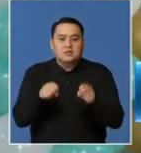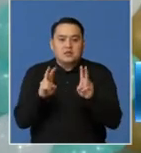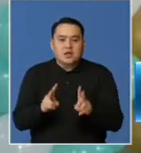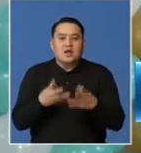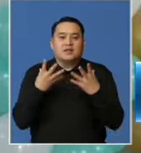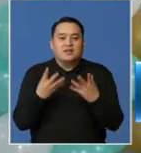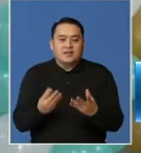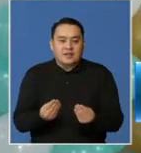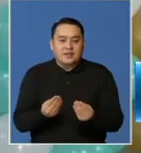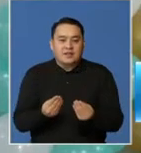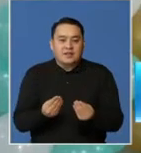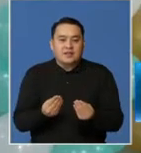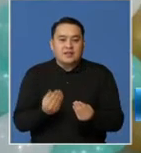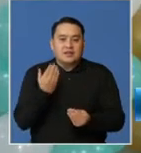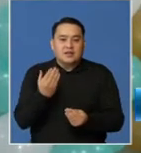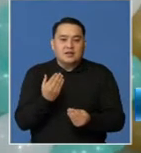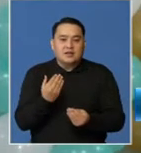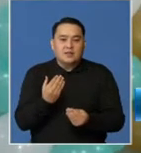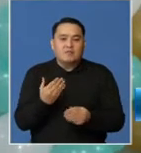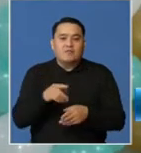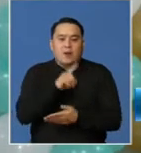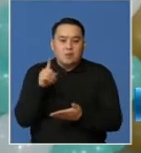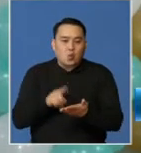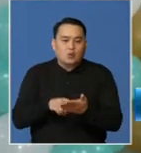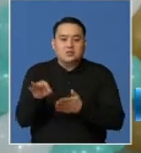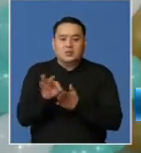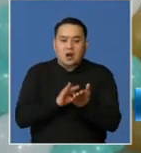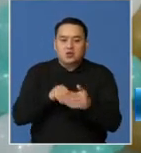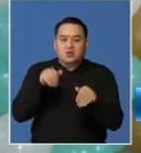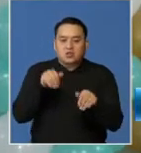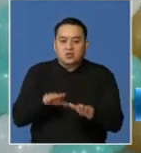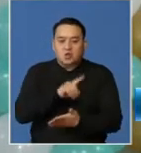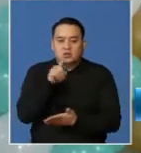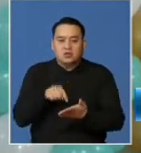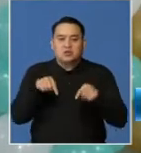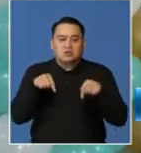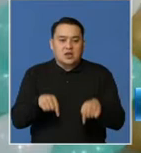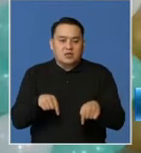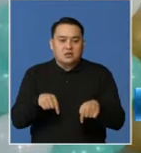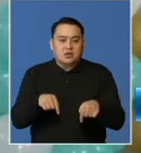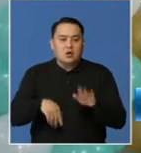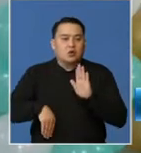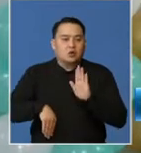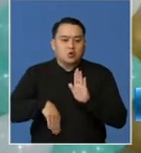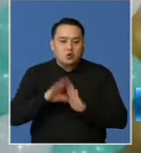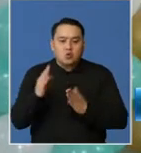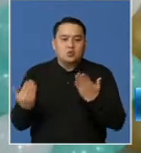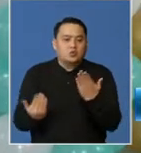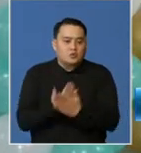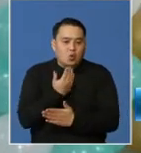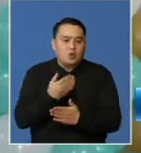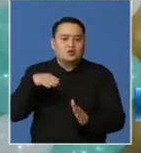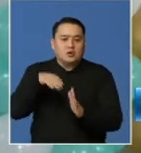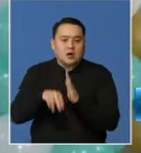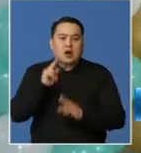получают ответы, экстренные, которые вопросы в срочном порядке получают. Новшество тоже хотим внедрить, мы над